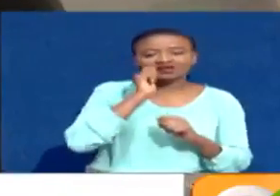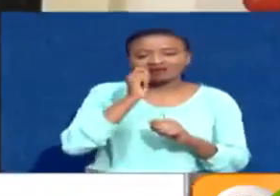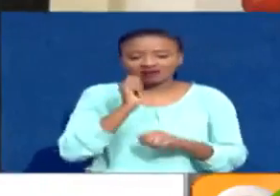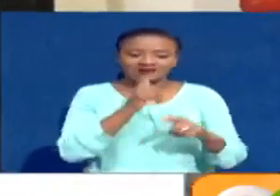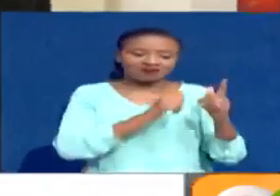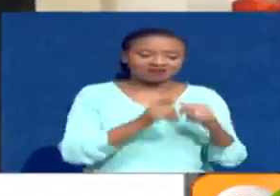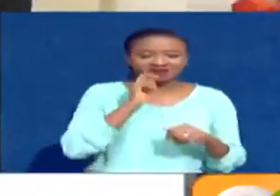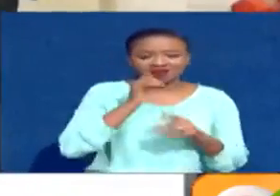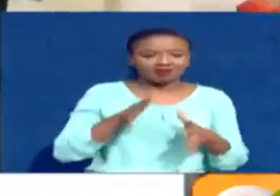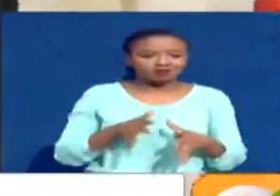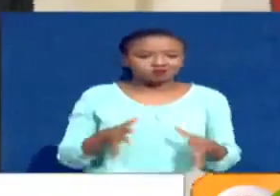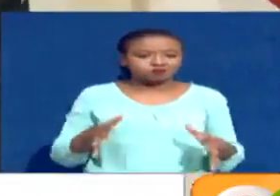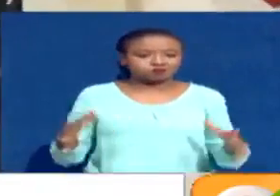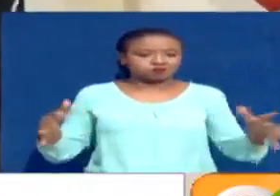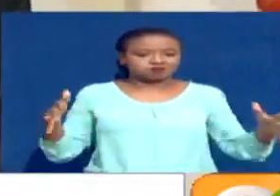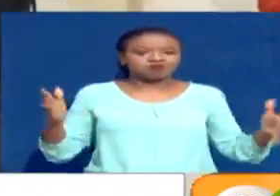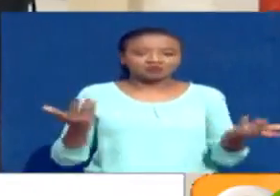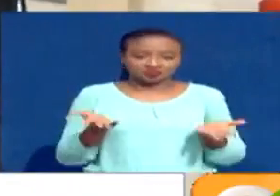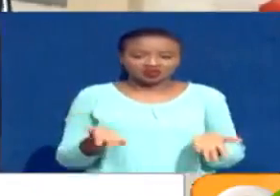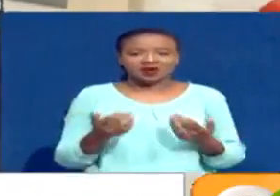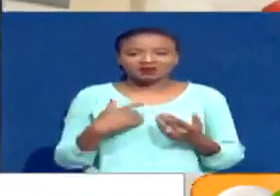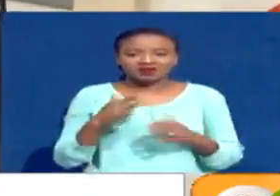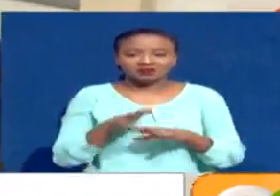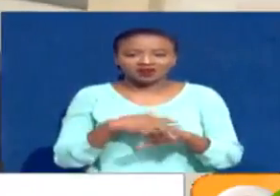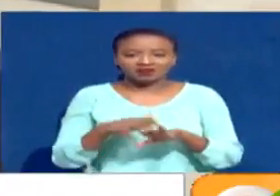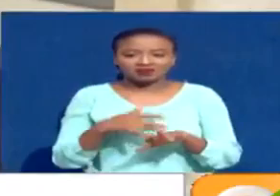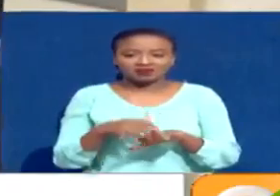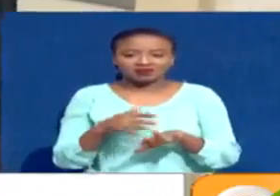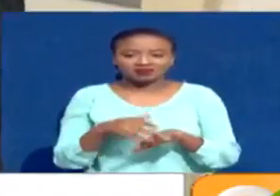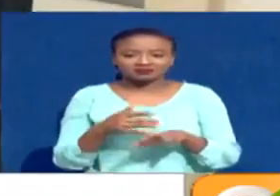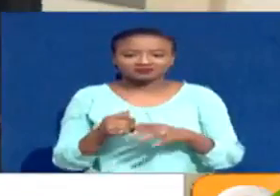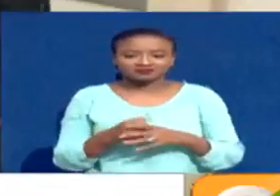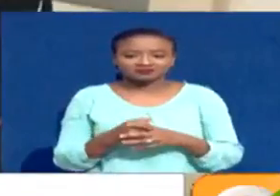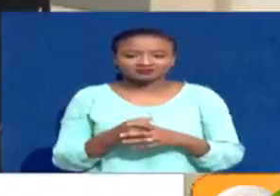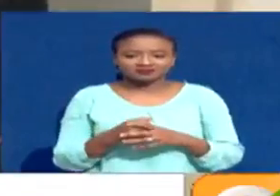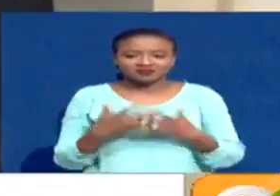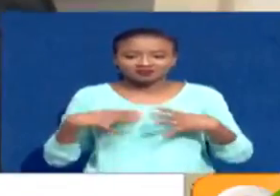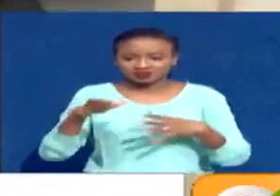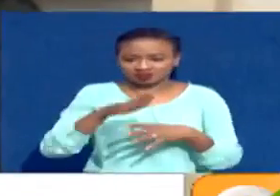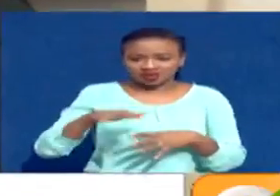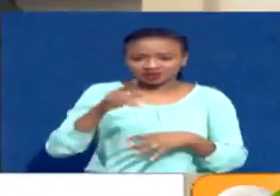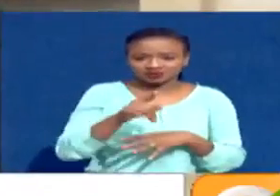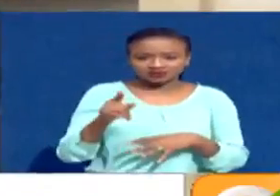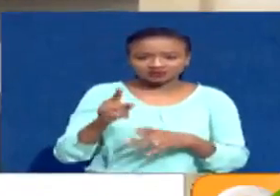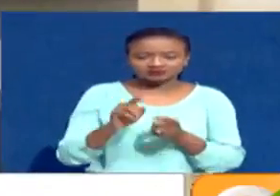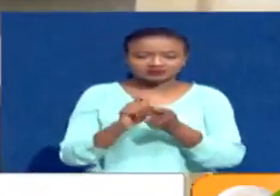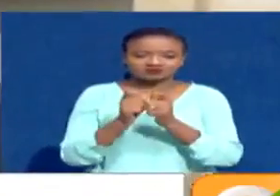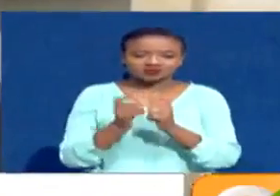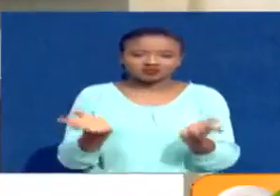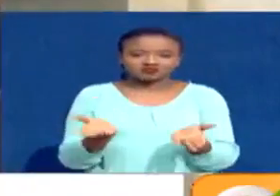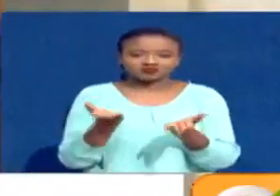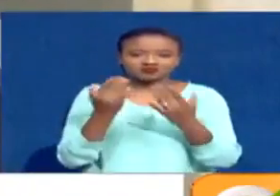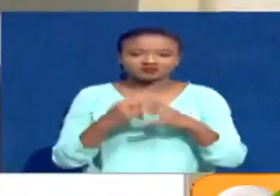So kidogo nimeanza kubadilisha hiyo wale people around me. Kwa saizi na